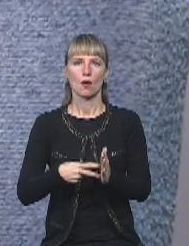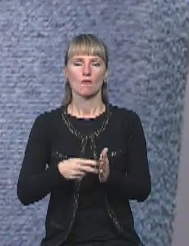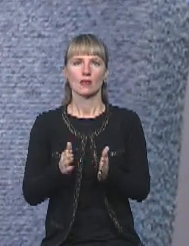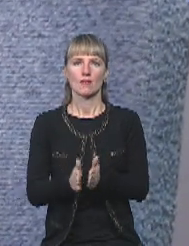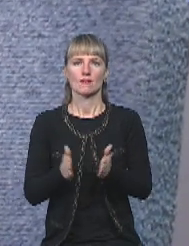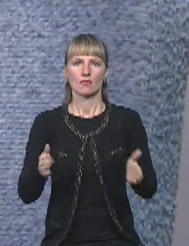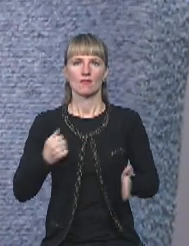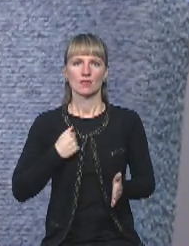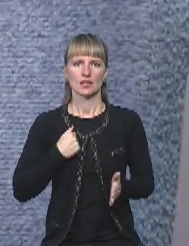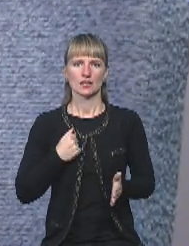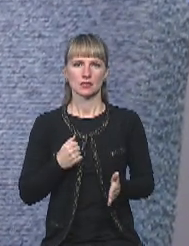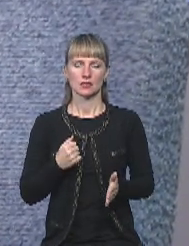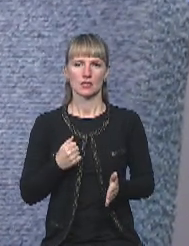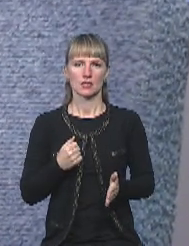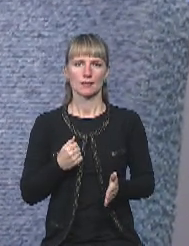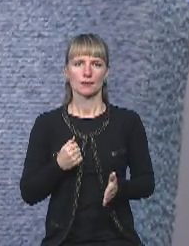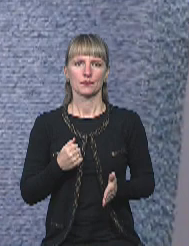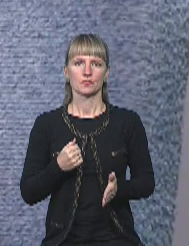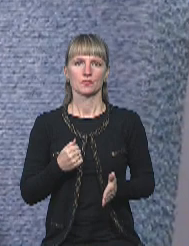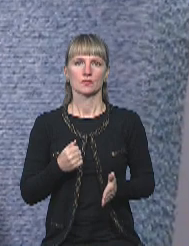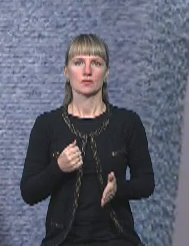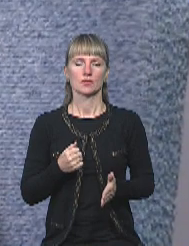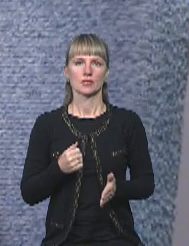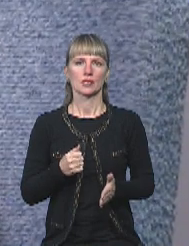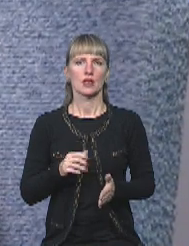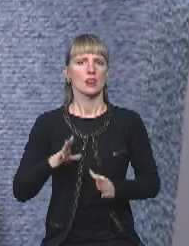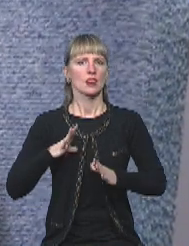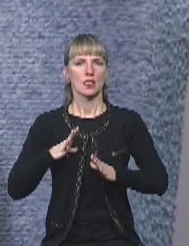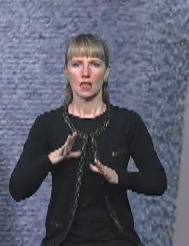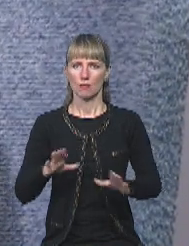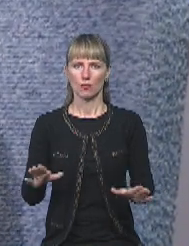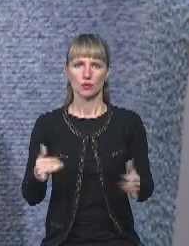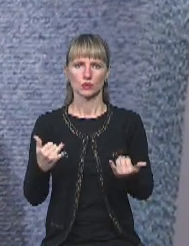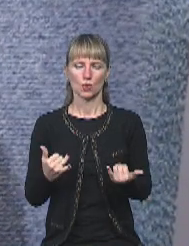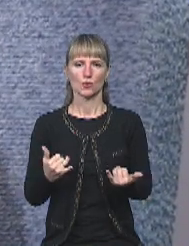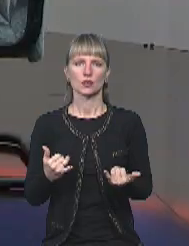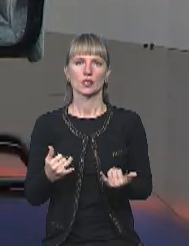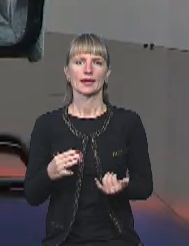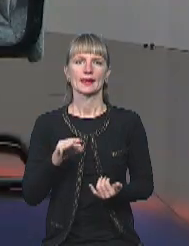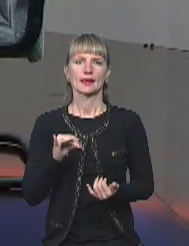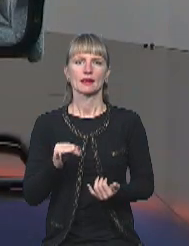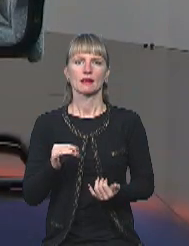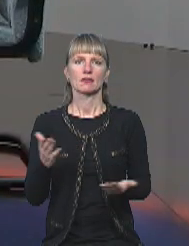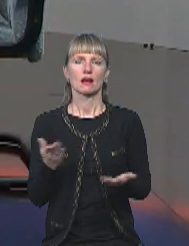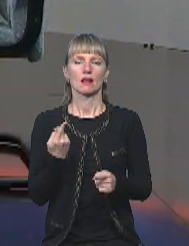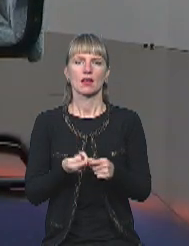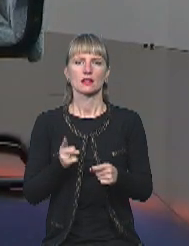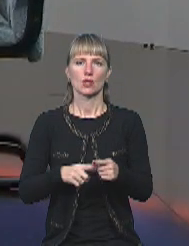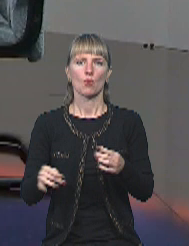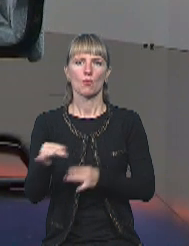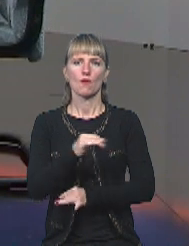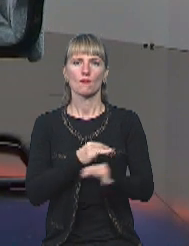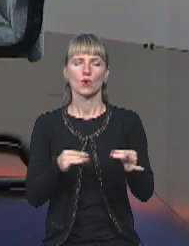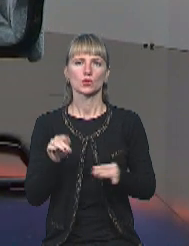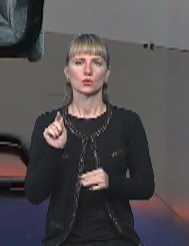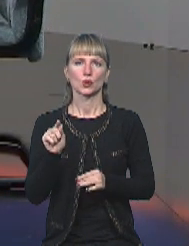відведення військ в Золотому і Петрівському. Не відбулося. Втім, якось це обговорювалося